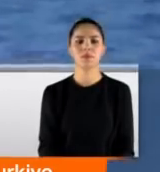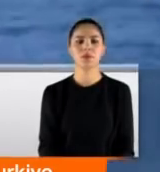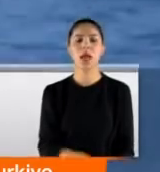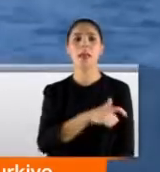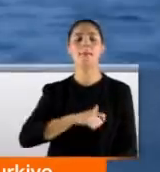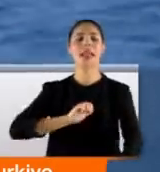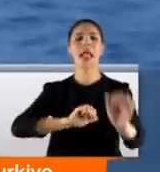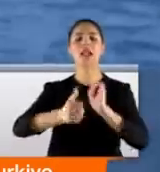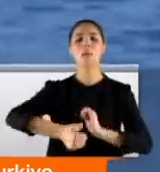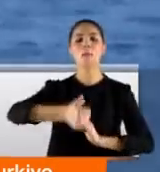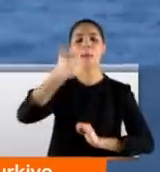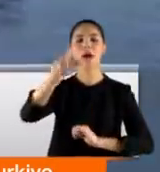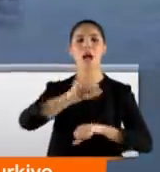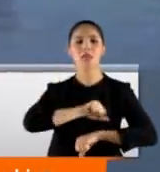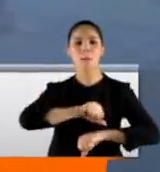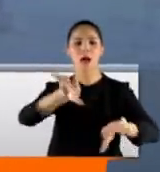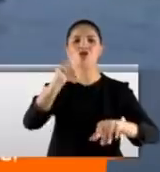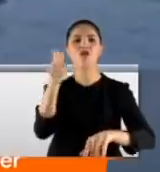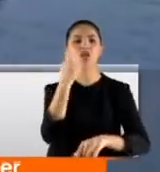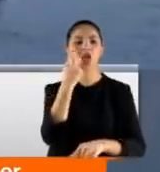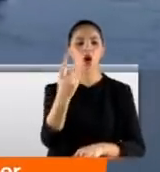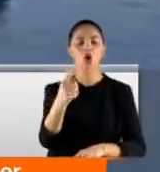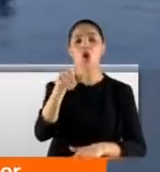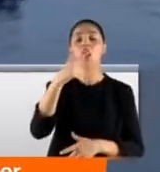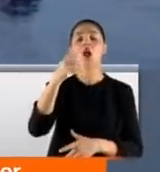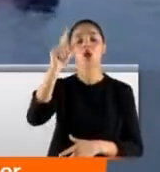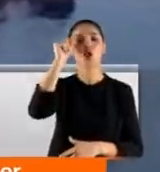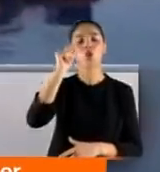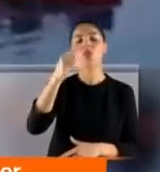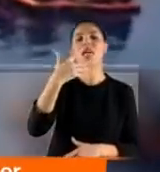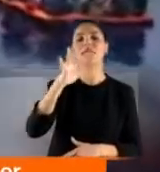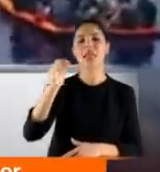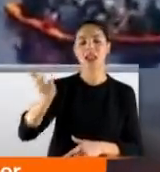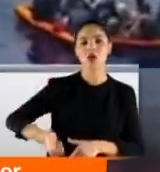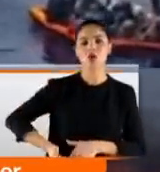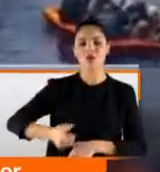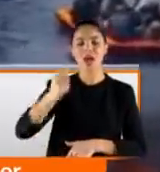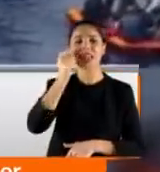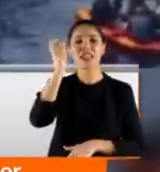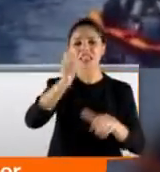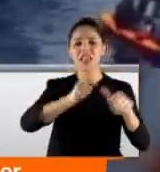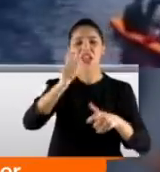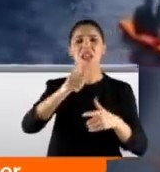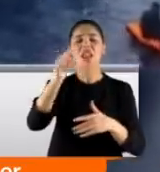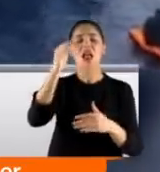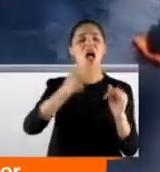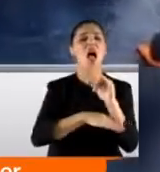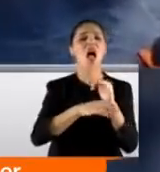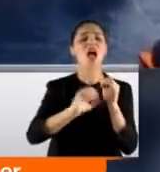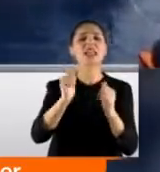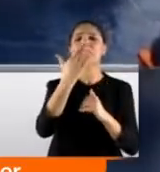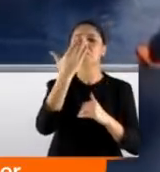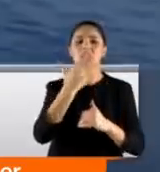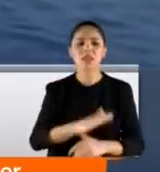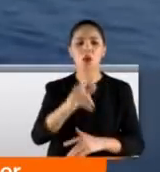Milli Savunma Bakanlığı tarafından paylaşılan görüntülerde Yunan sahil güvenliği sivillerin hayatını hiçe sayıyor ve düzensiz göçmenlerin